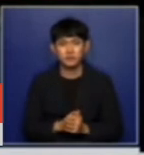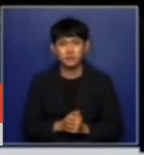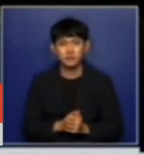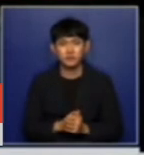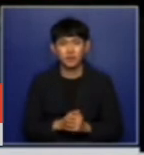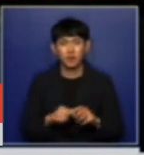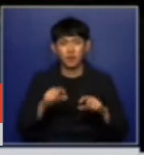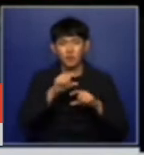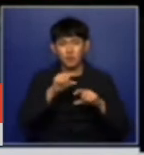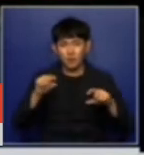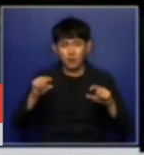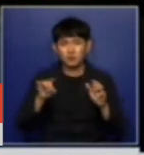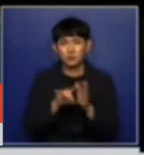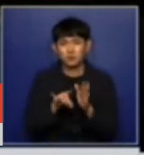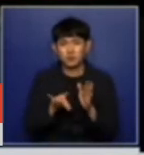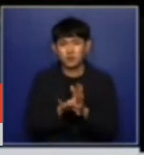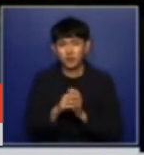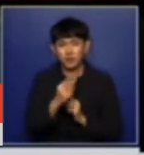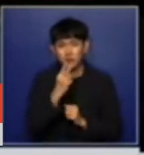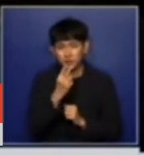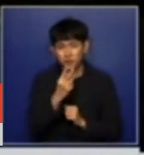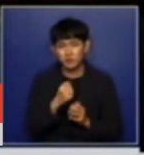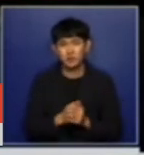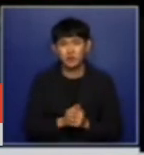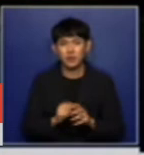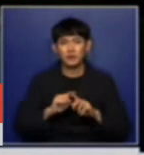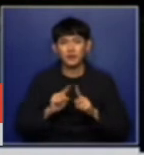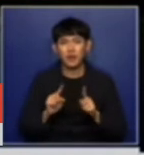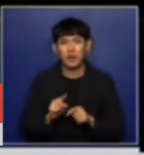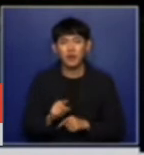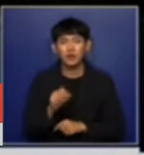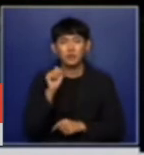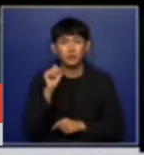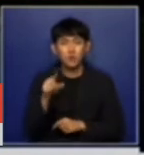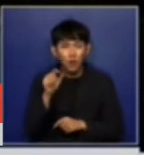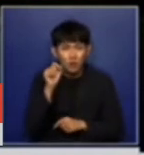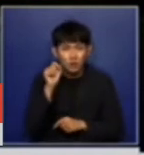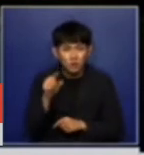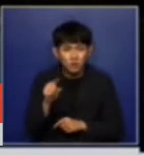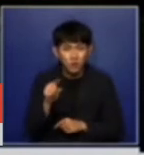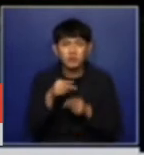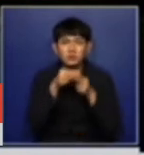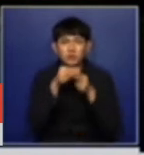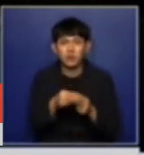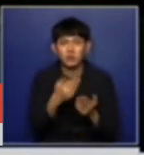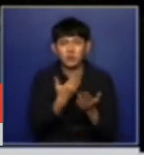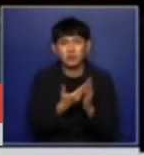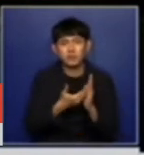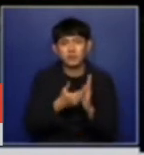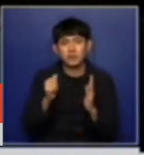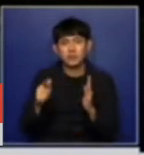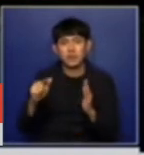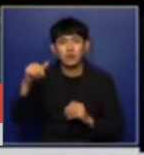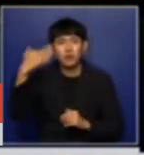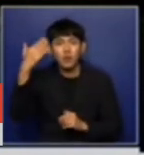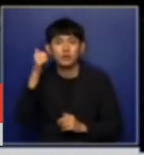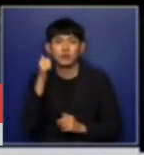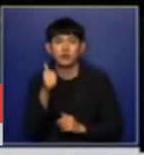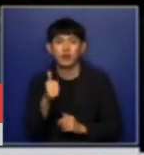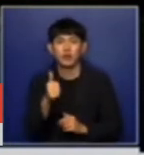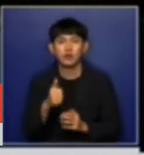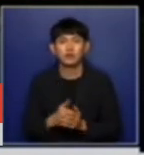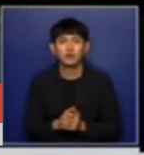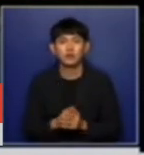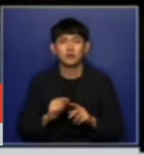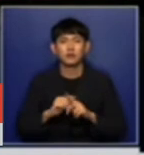วรรคท้ายกลางๆเว้นแต่กรณีจำเป็นรีบด่วนนะครับจะจ่ายไปก่อนก็ได้แ